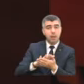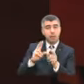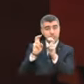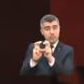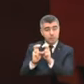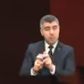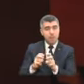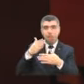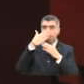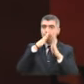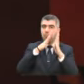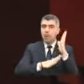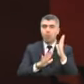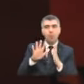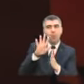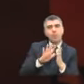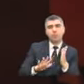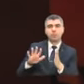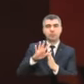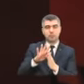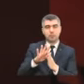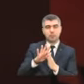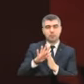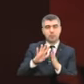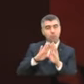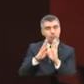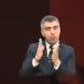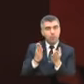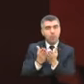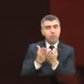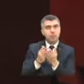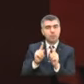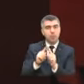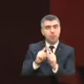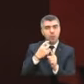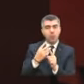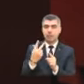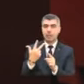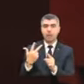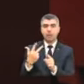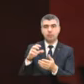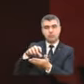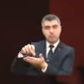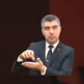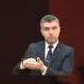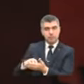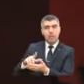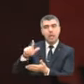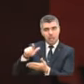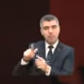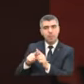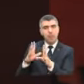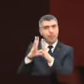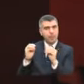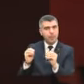دابا المجمل ديال الموارد البشرية كاينة متكتلة في هذا المحور هذا، حتى هما عندهم خصاص. إذا